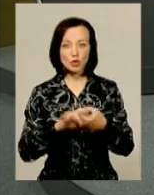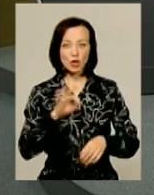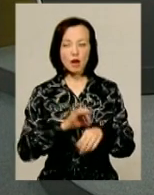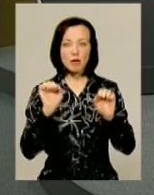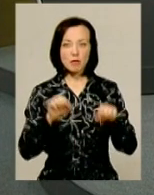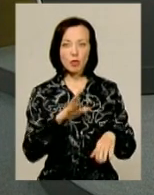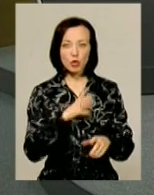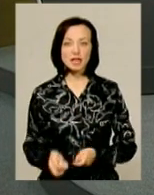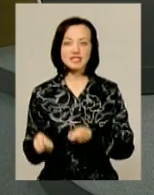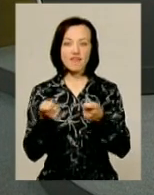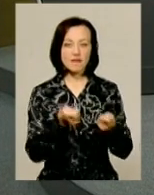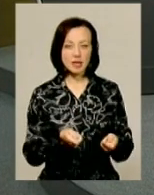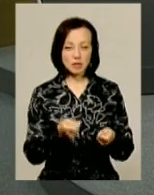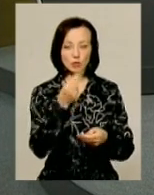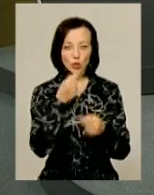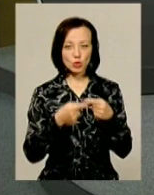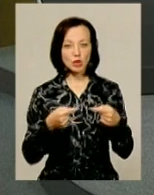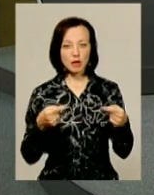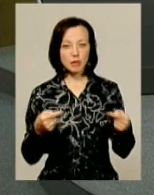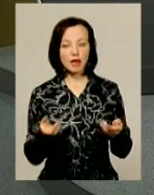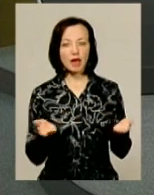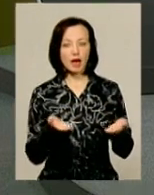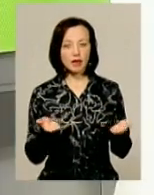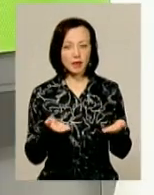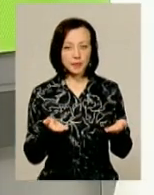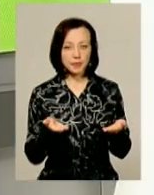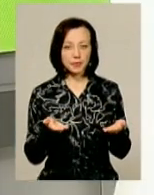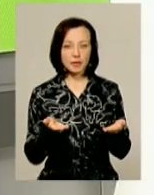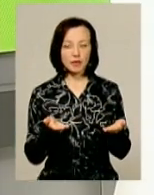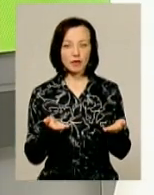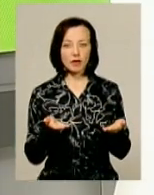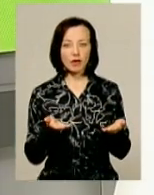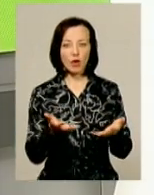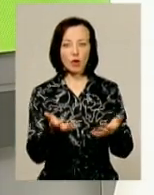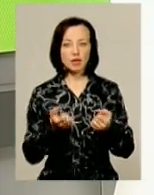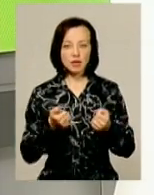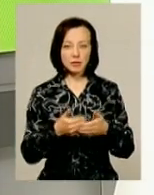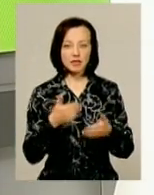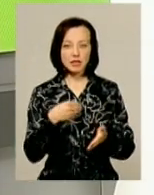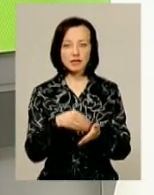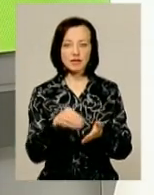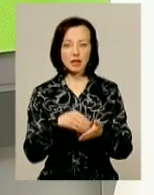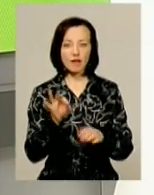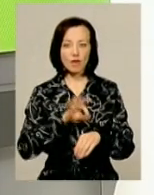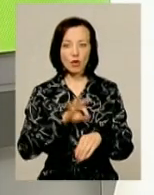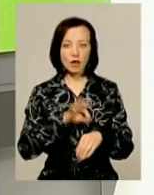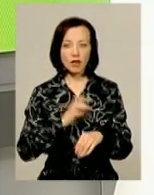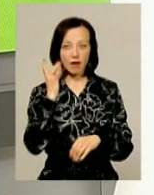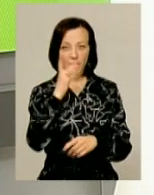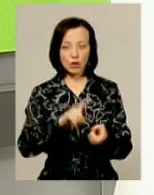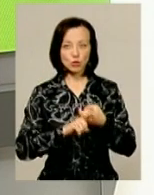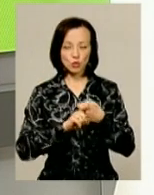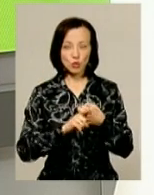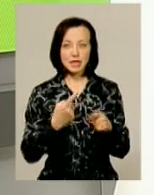бути завезений і з продуктами харчування, які десь отримані від свиней, які хворіли на африканську